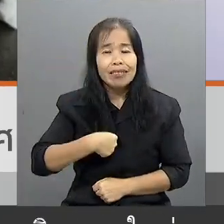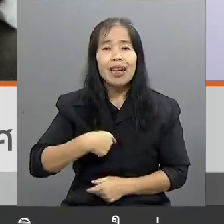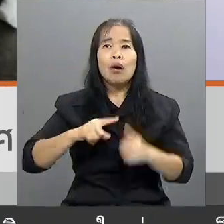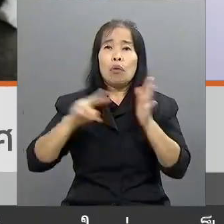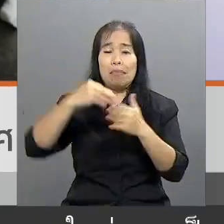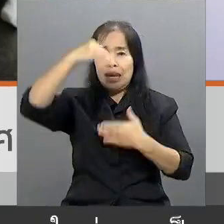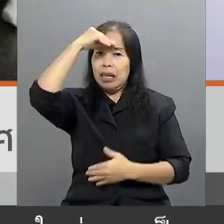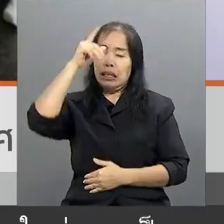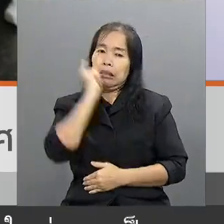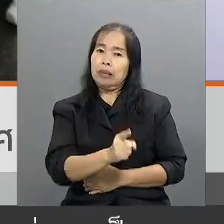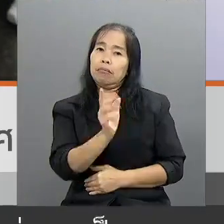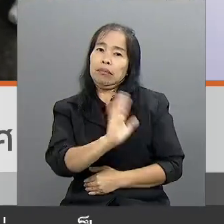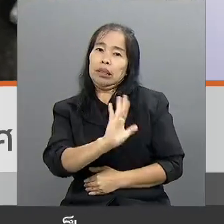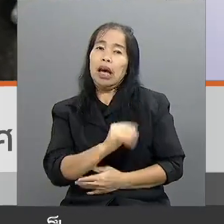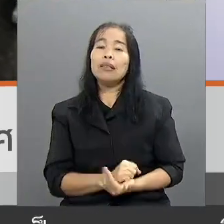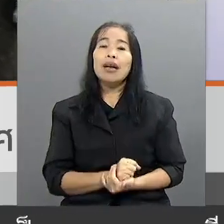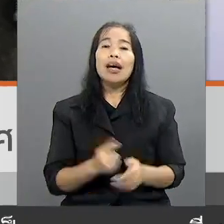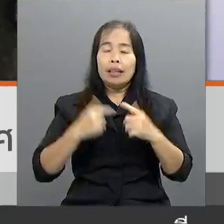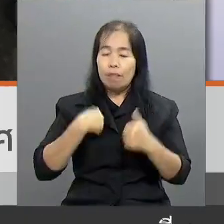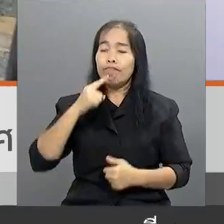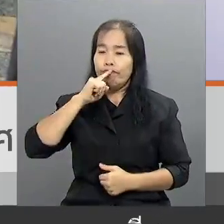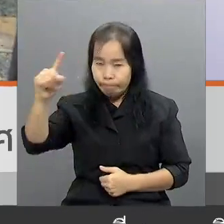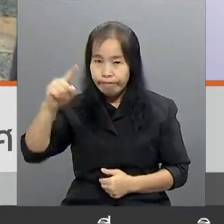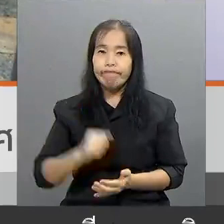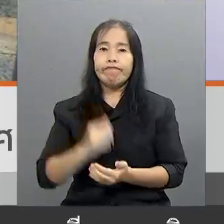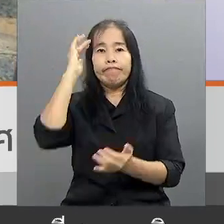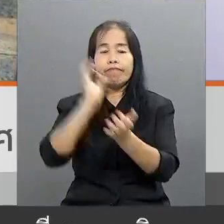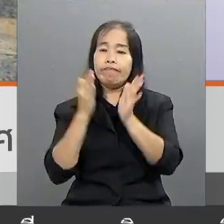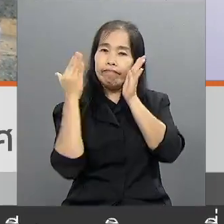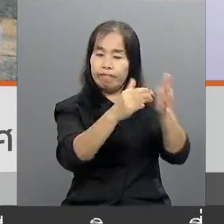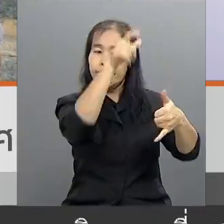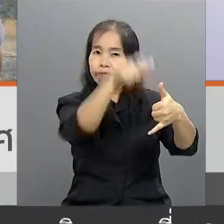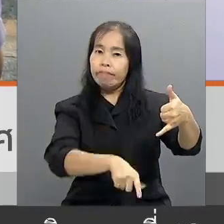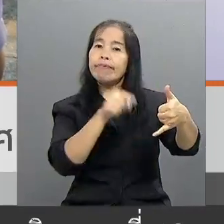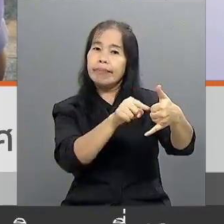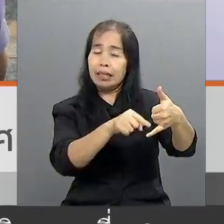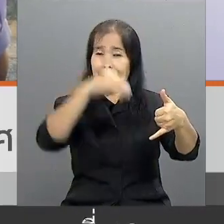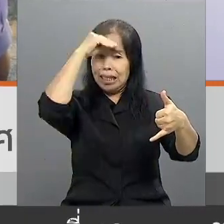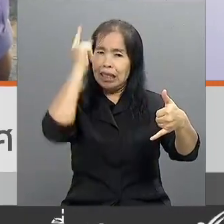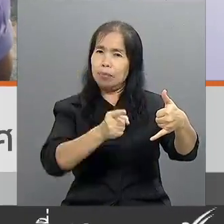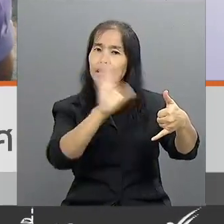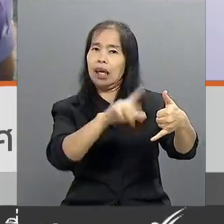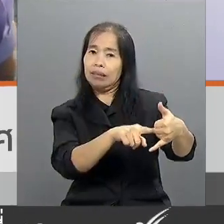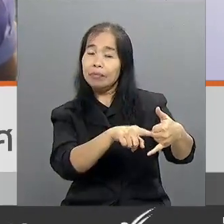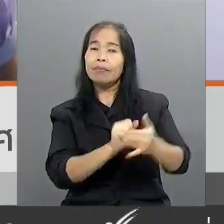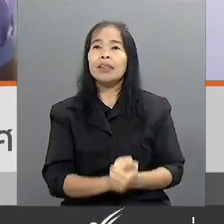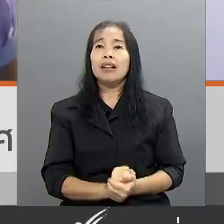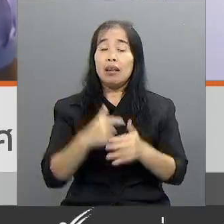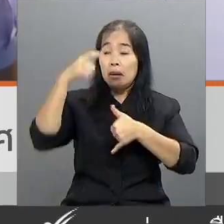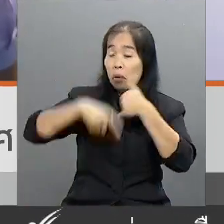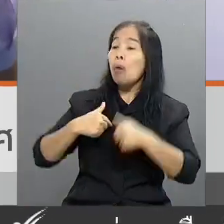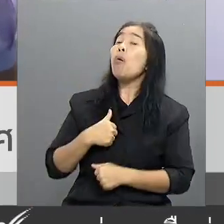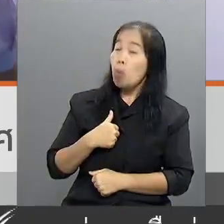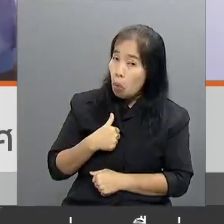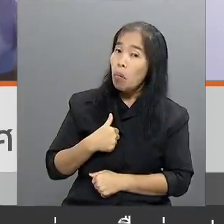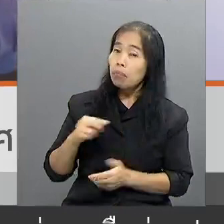เรียนพร้อมกับระบุว่าจะแจ้งความดำเนินคดีกับเยาวชนคนนี้ด้วยค่ะขณะที่เยาวชนคนดังกล่าวออกมาเปิดเผยข้อมูลนะ